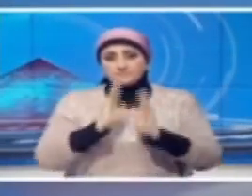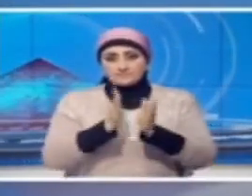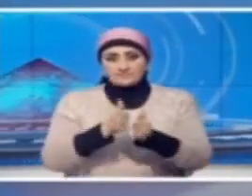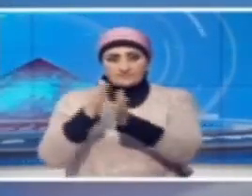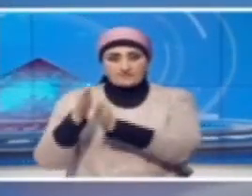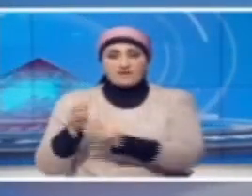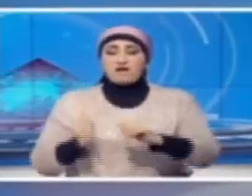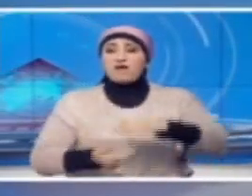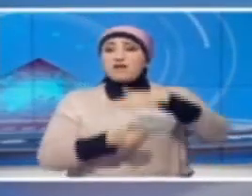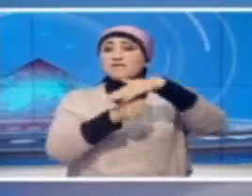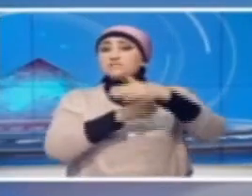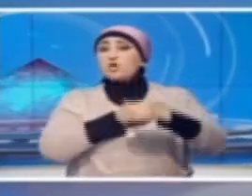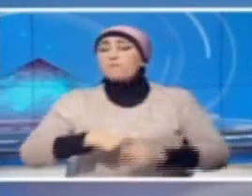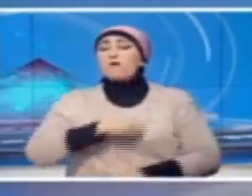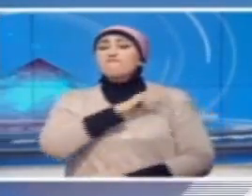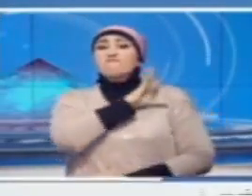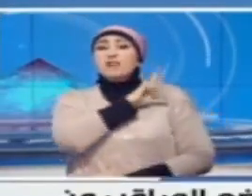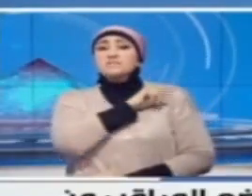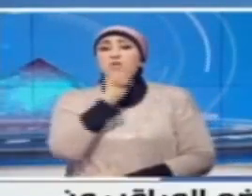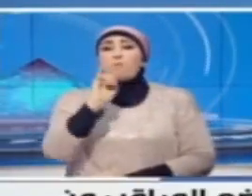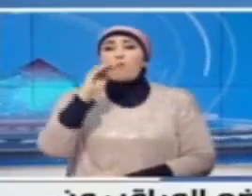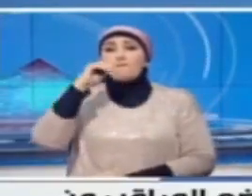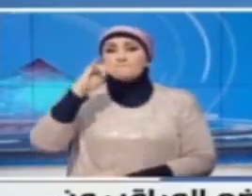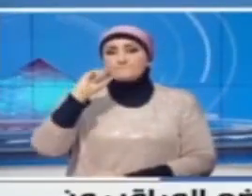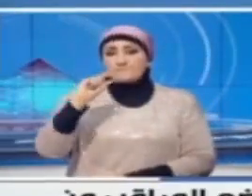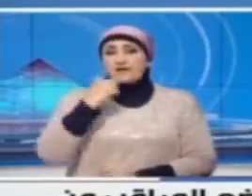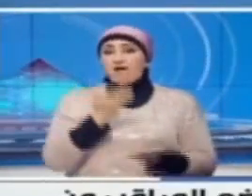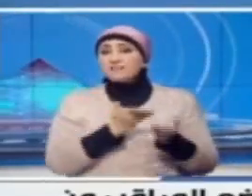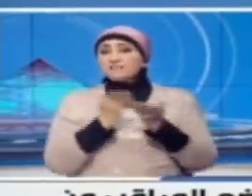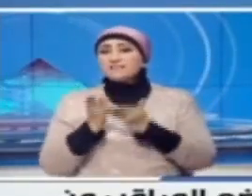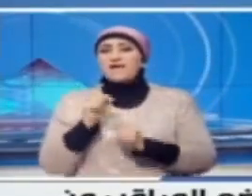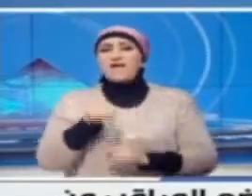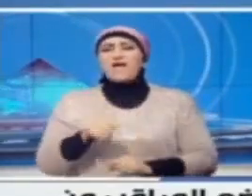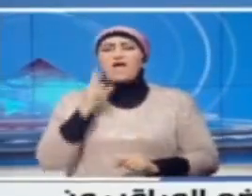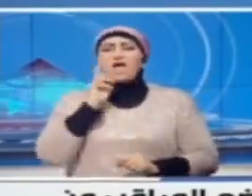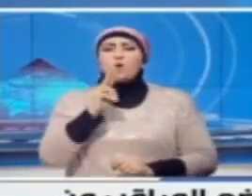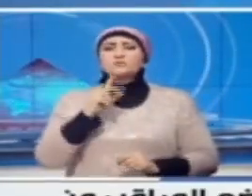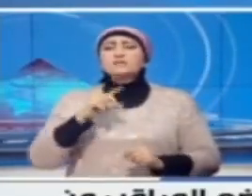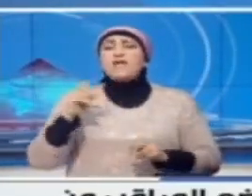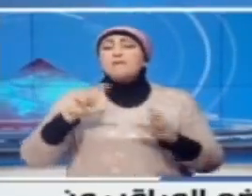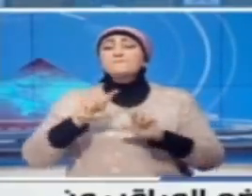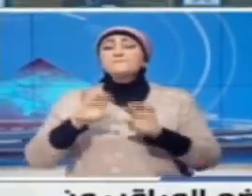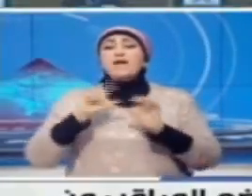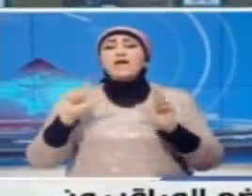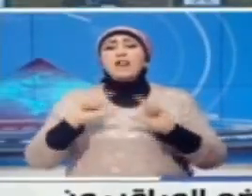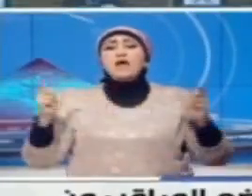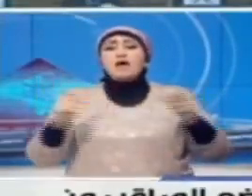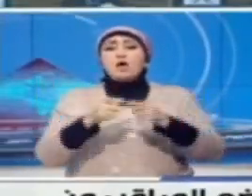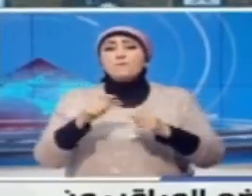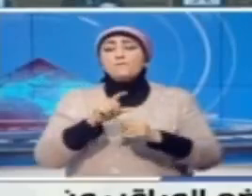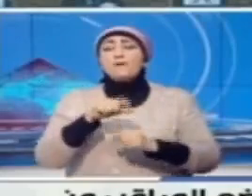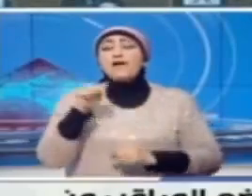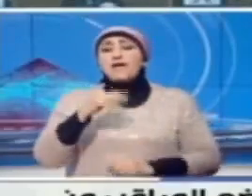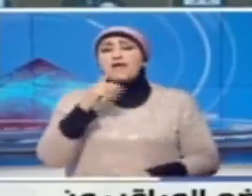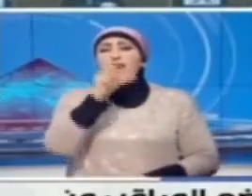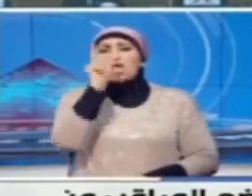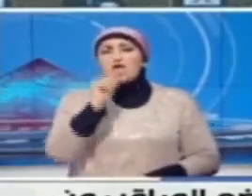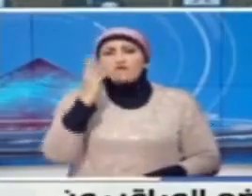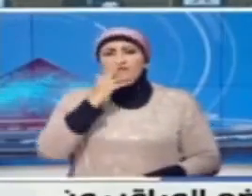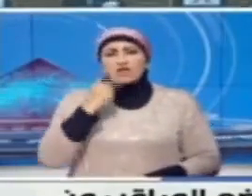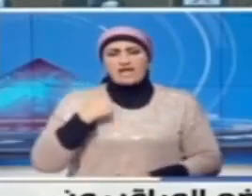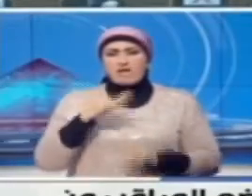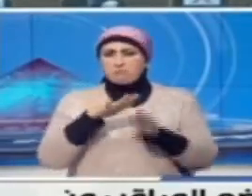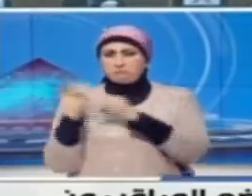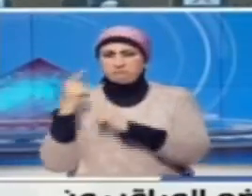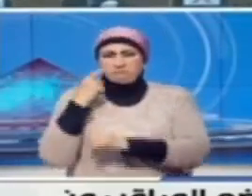وكان رئيس الوزراء الفلسطيني محمد أشتيق قد دعا أمام القمة الإفريقية، دعا الاتحاد الإفريقي إلى سحب وضع المراقب